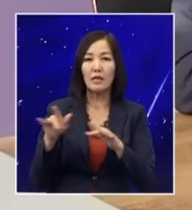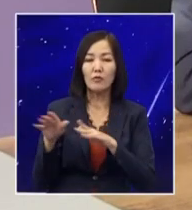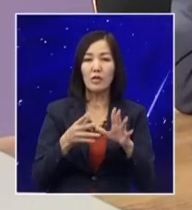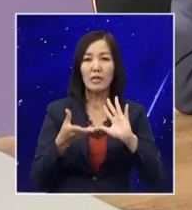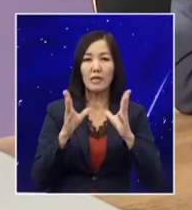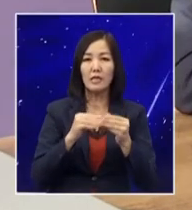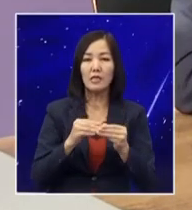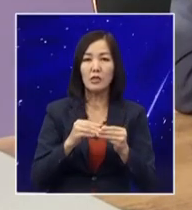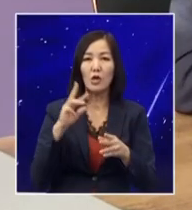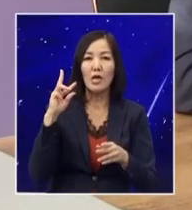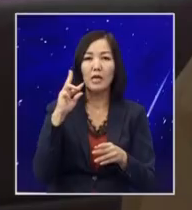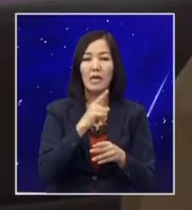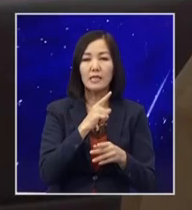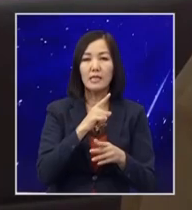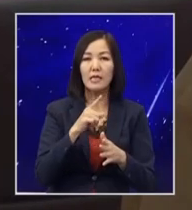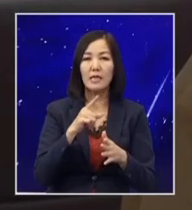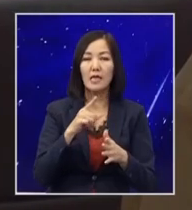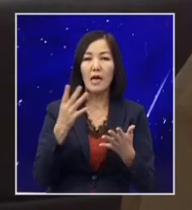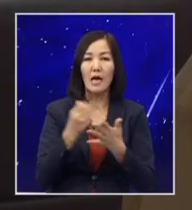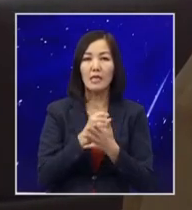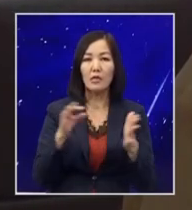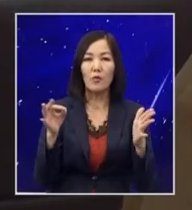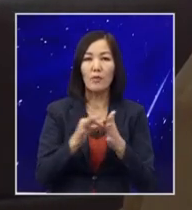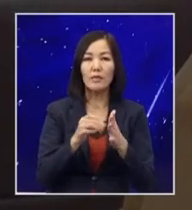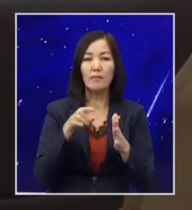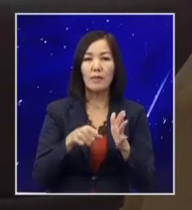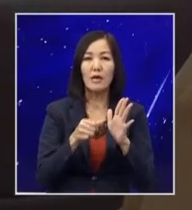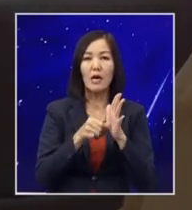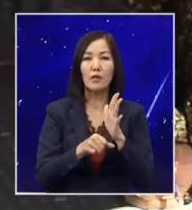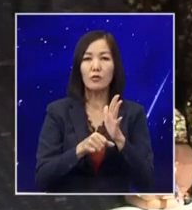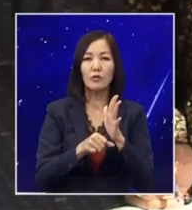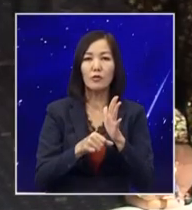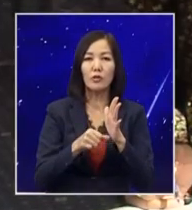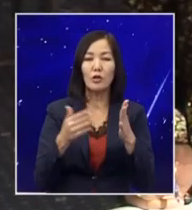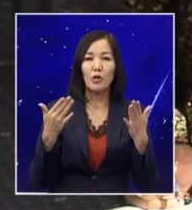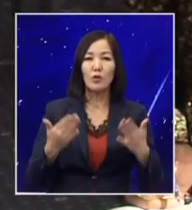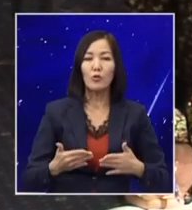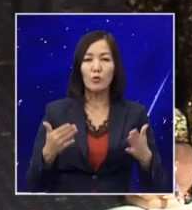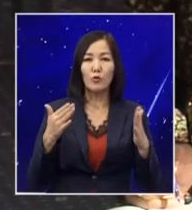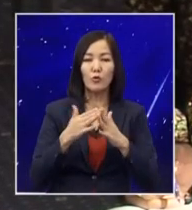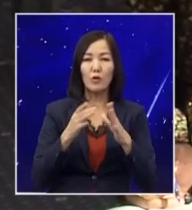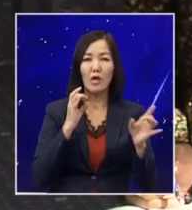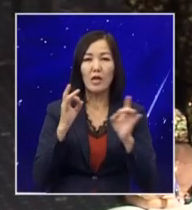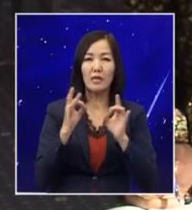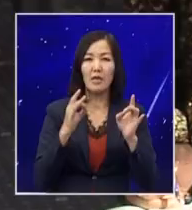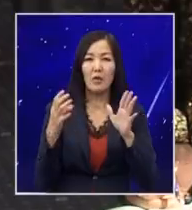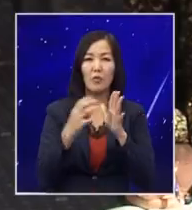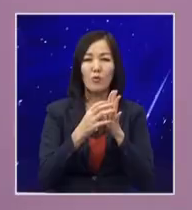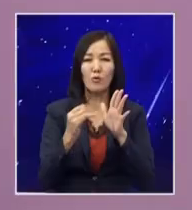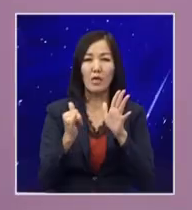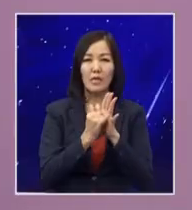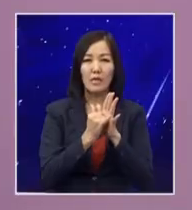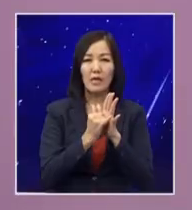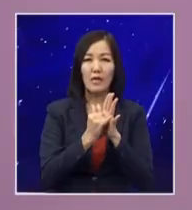шараларының нәтижесі. Улы газды анықтау мақсатында 1600-ден аса тұрғын үйге арнайы қондырғы орнатылыпты. Сенсорлы құрылғылардың